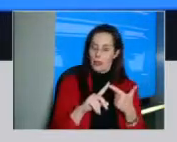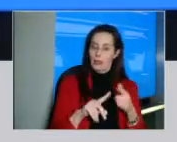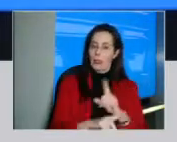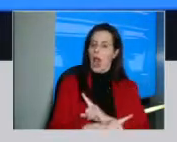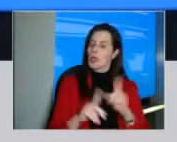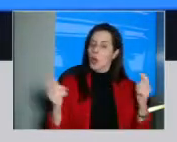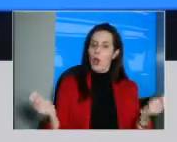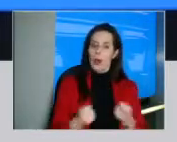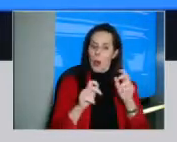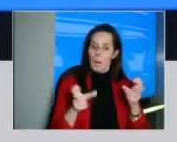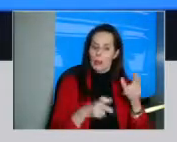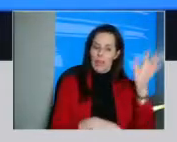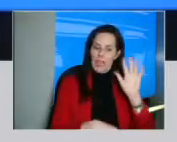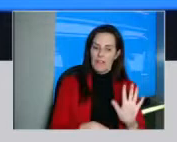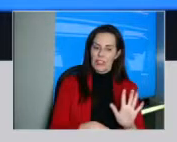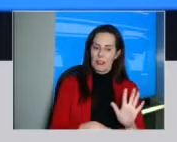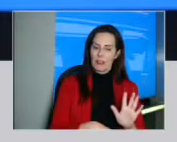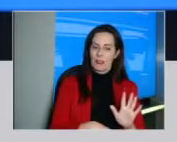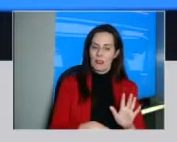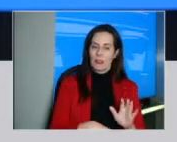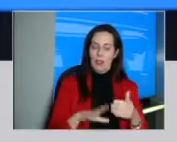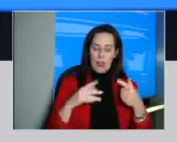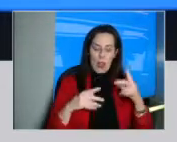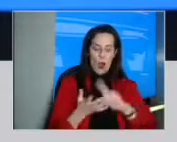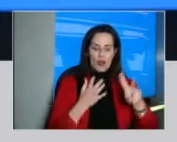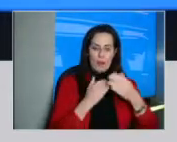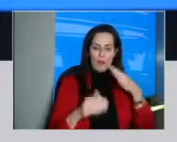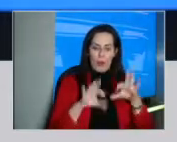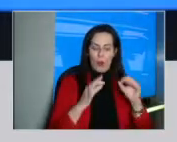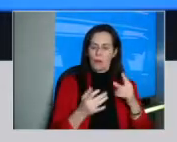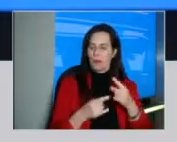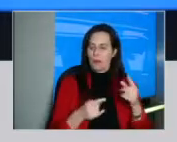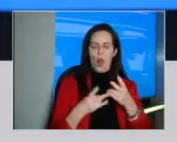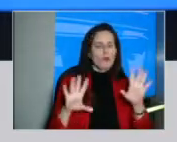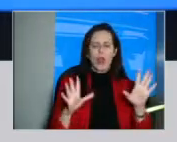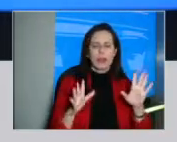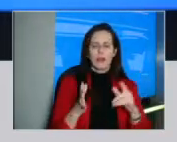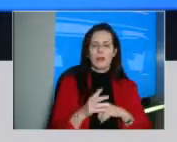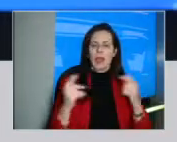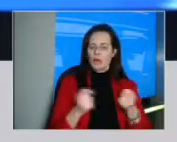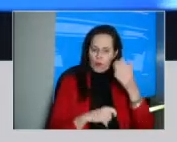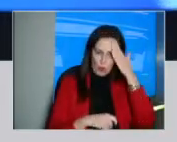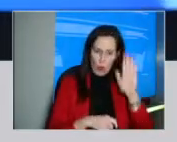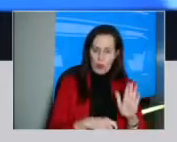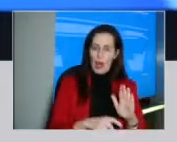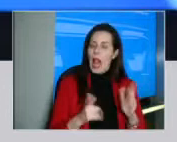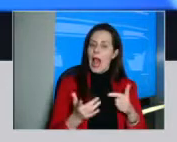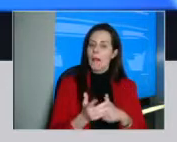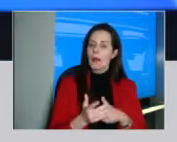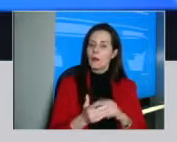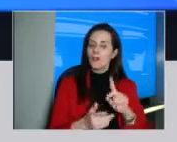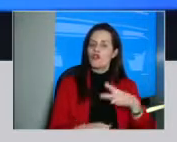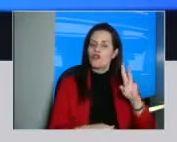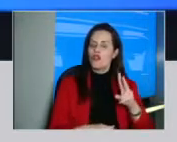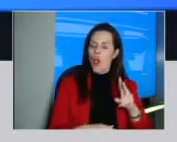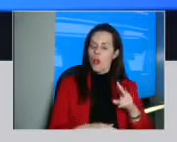שאסורה תעמולה ברדיו ובטלוויזיה, בשישי המימים שלפני הבחירות, mm-hmm. מכל סוג שהוא, למעט התשדירים המוכרים. למה שלמישהו שיש לו יותר